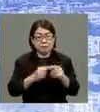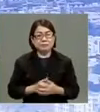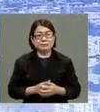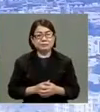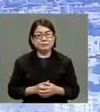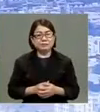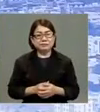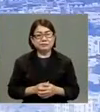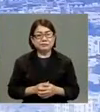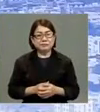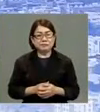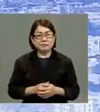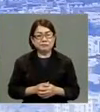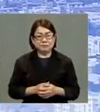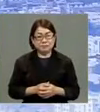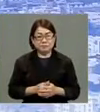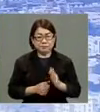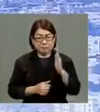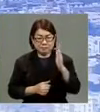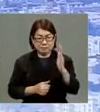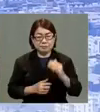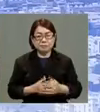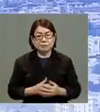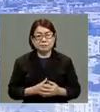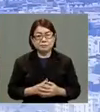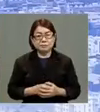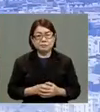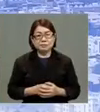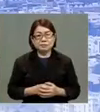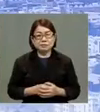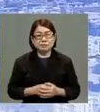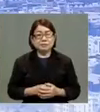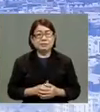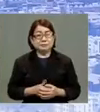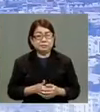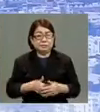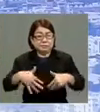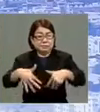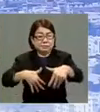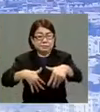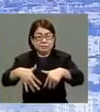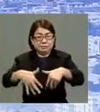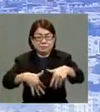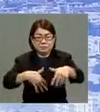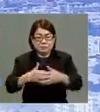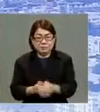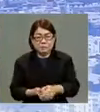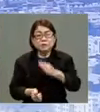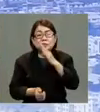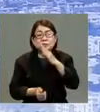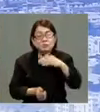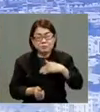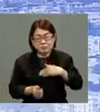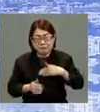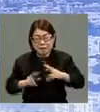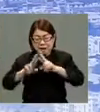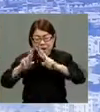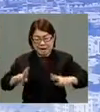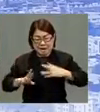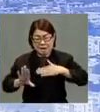ก็คือนะครับการที่ประชาชนนะครับจะเห็นอะไรเมื่อท่านลงทะเบียนแล้วนะครับอันนี้